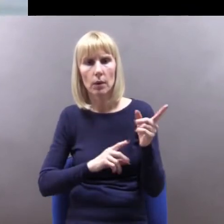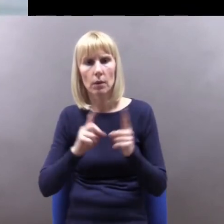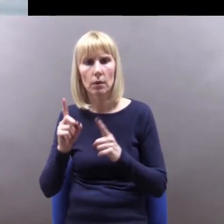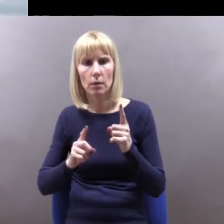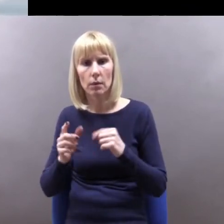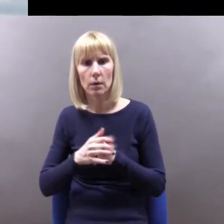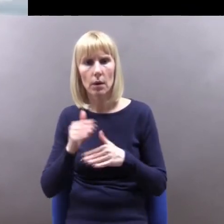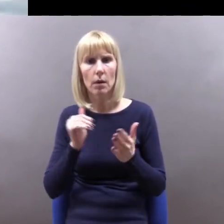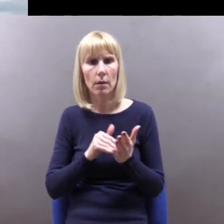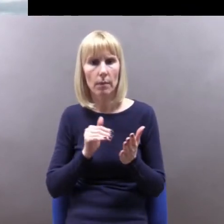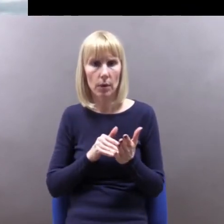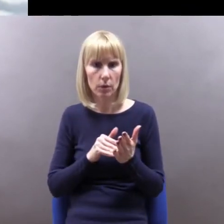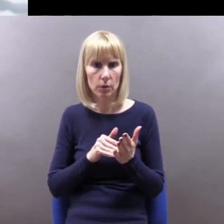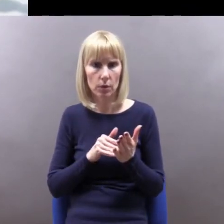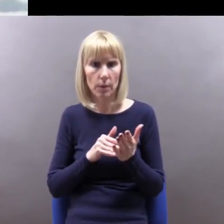ustawy